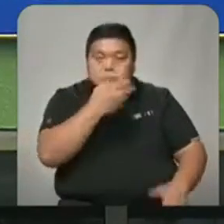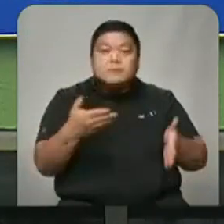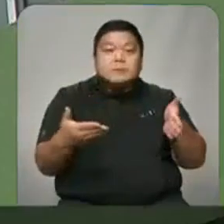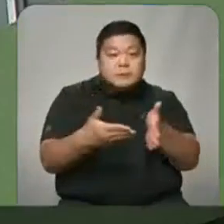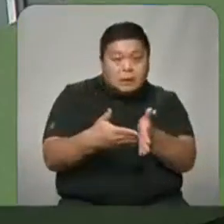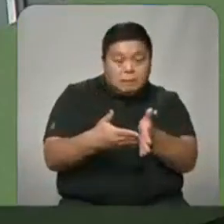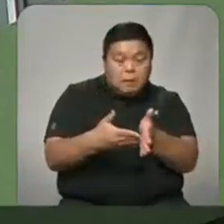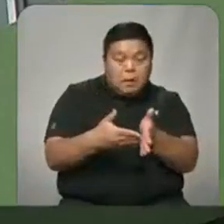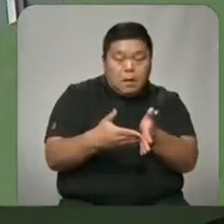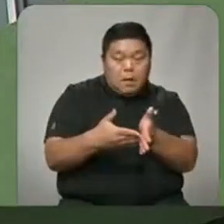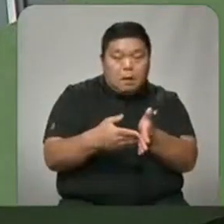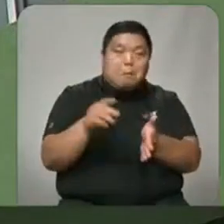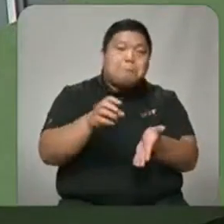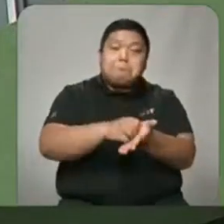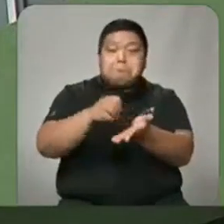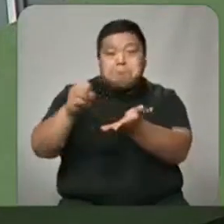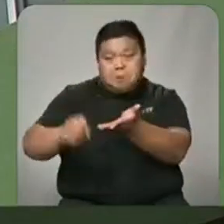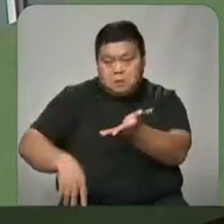부대행사인